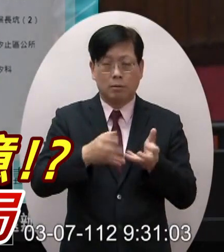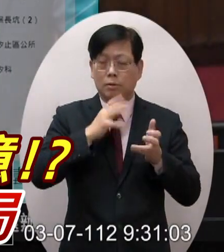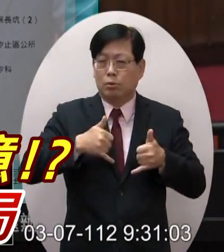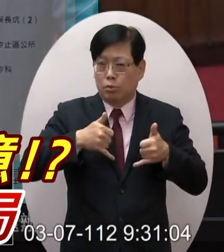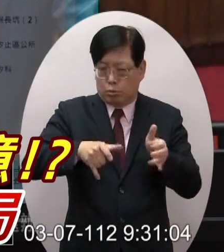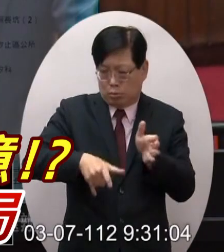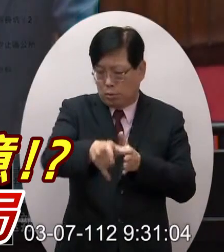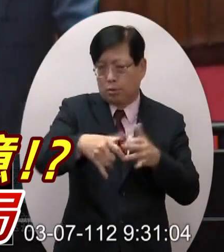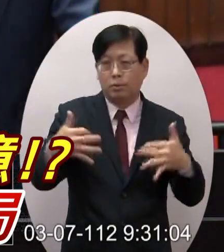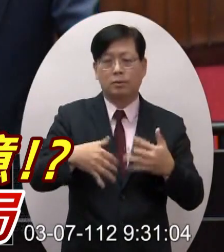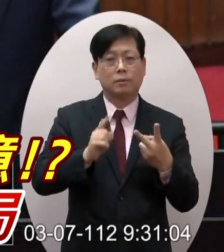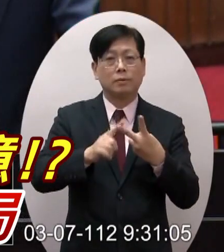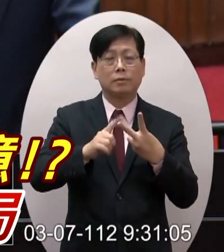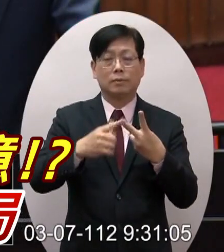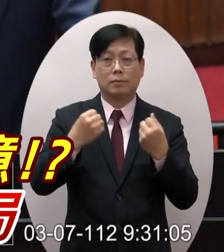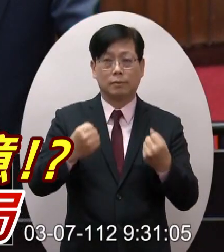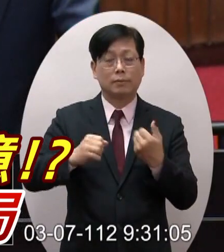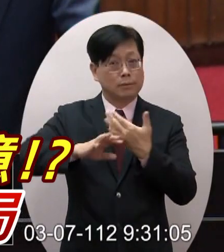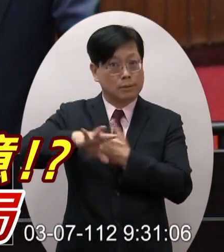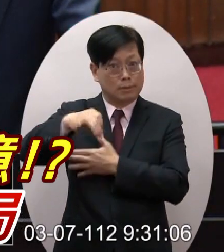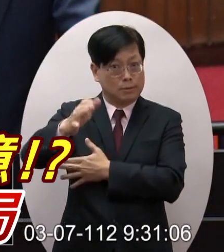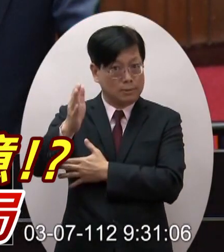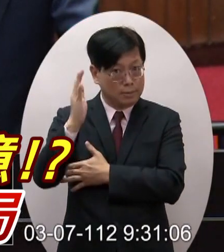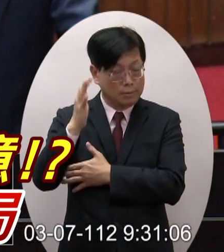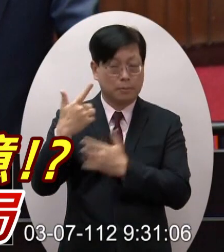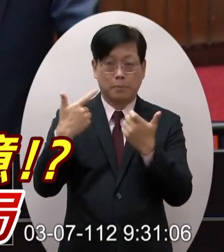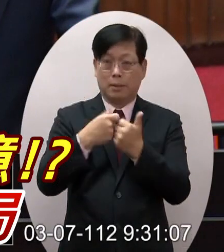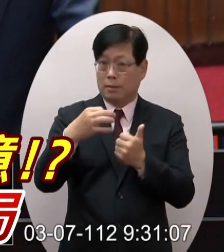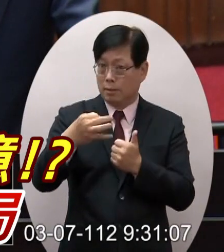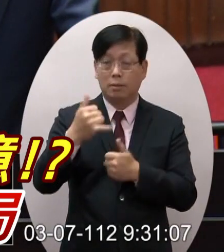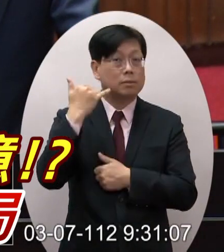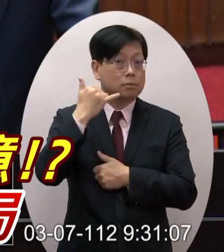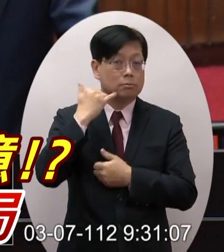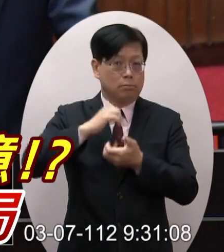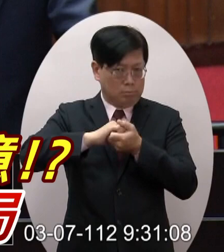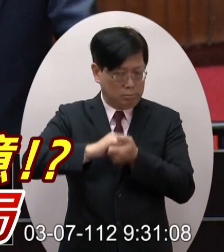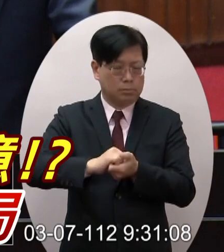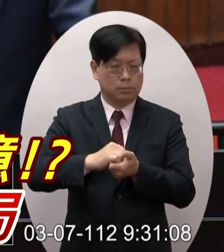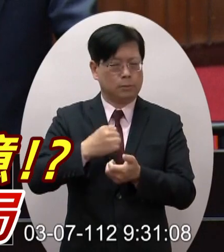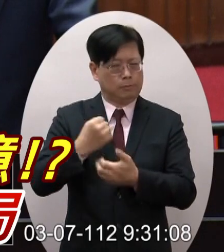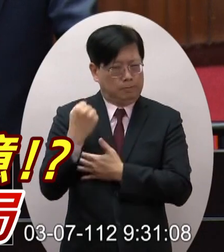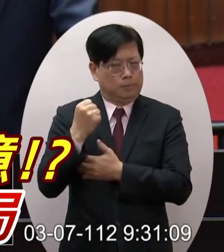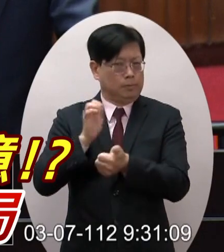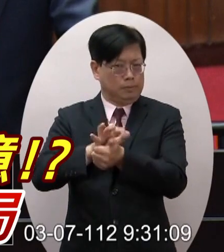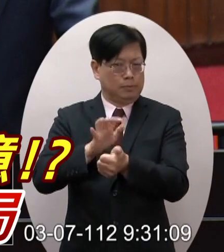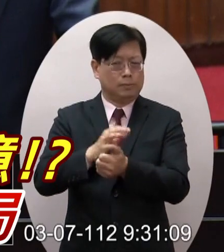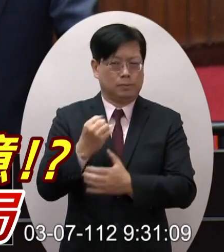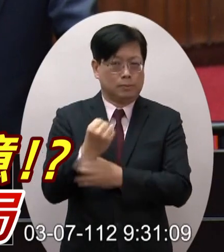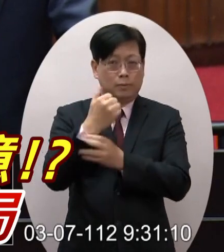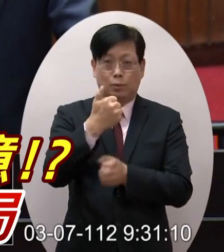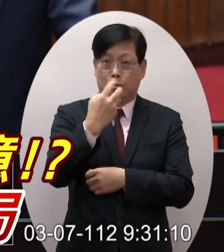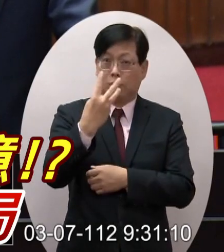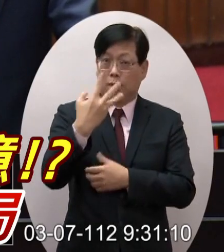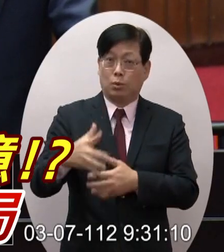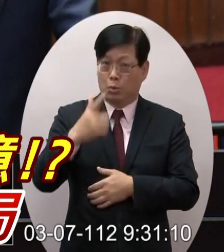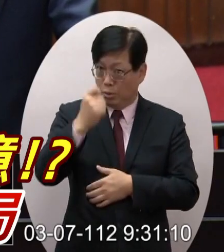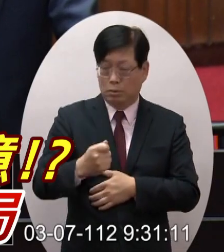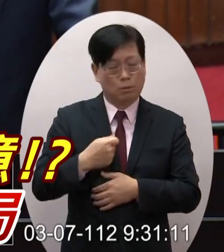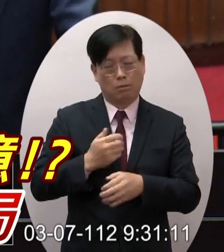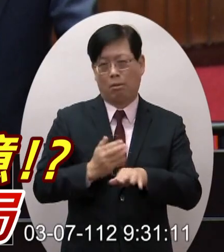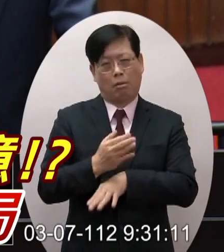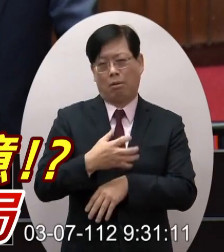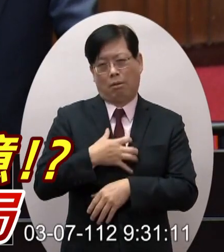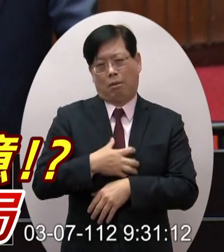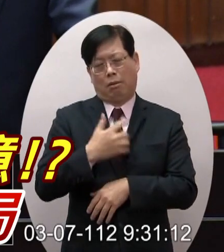题。第二个部分，在相关地方政府配合款的部分，基隆的部分一定要全力来去支持，53多亿真的太高